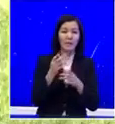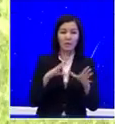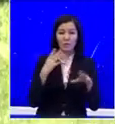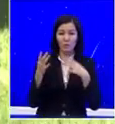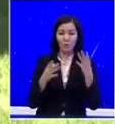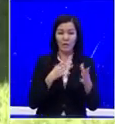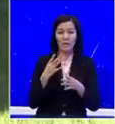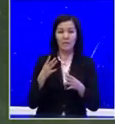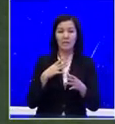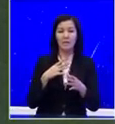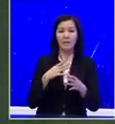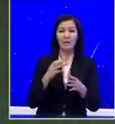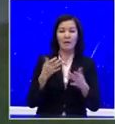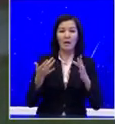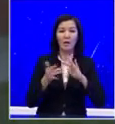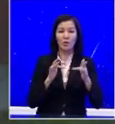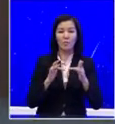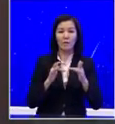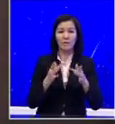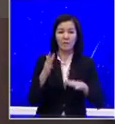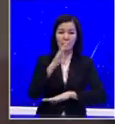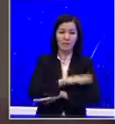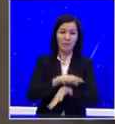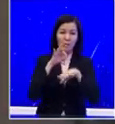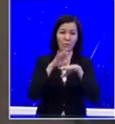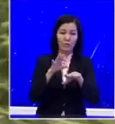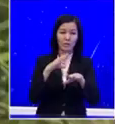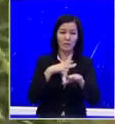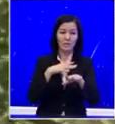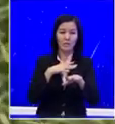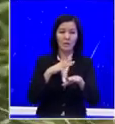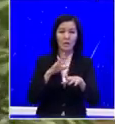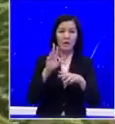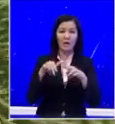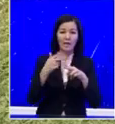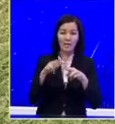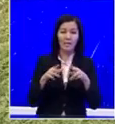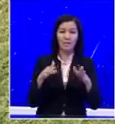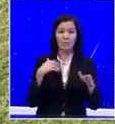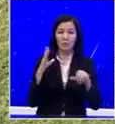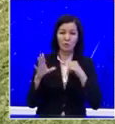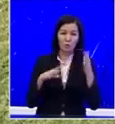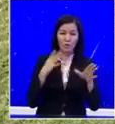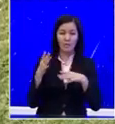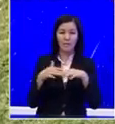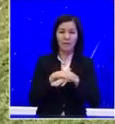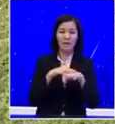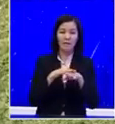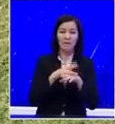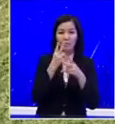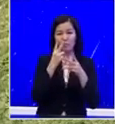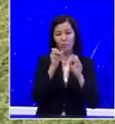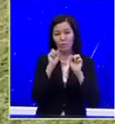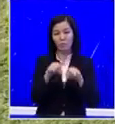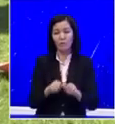қатар арасында әлеуметтік желі арқылы шеберлік сабағын өткізеді. Осылайша жеңіл атлетикамен айналсам деген жергілікті тұрғындарға да мүмкіндік беруді